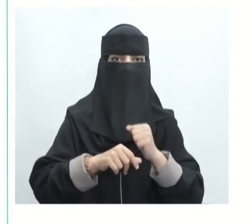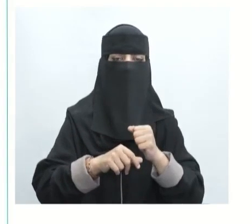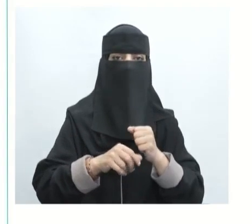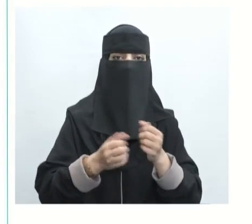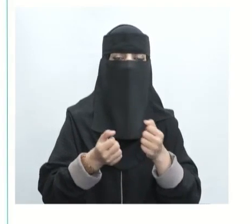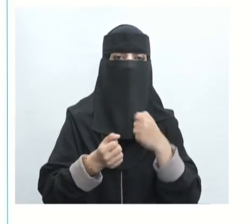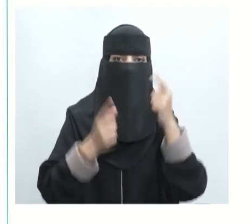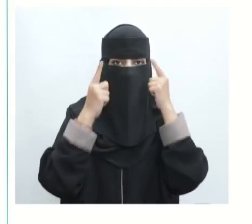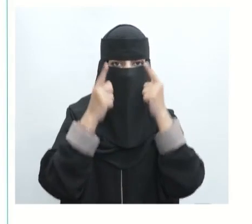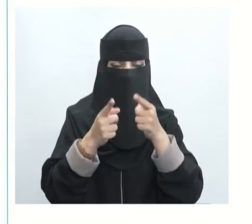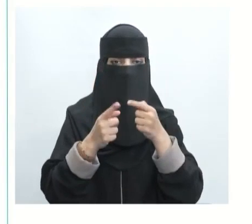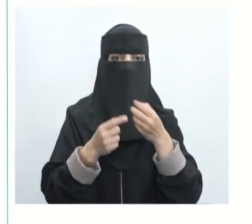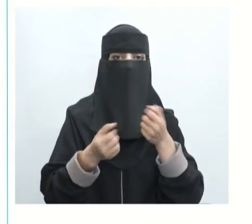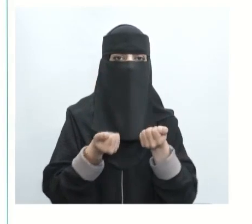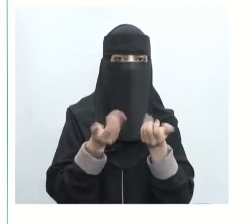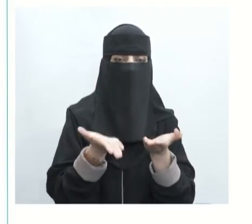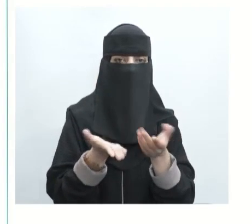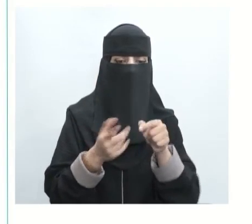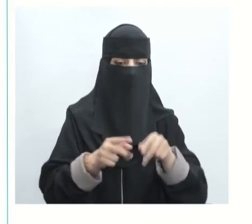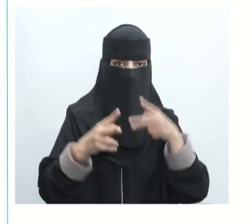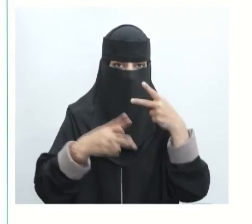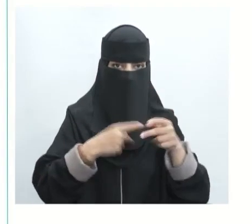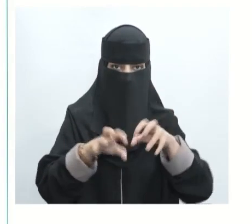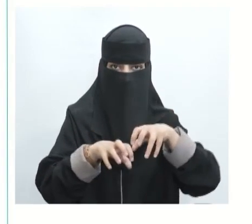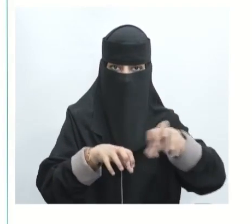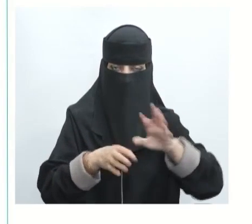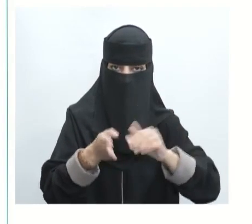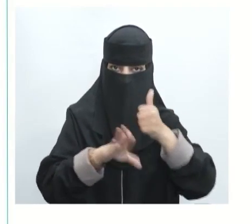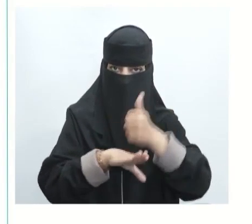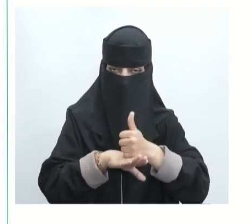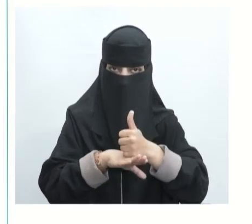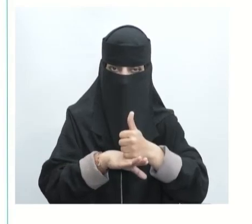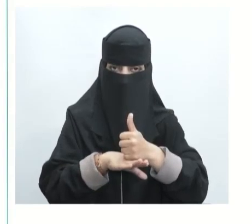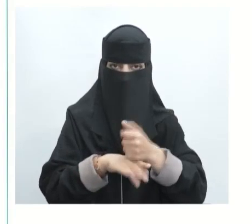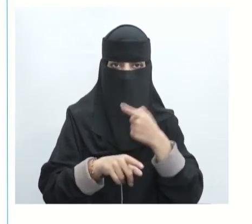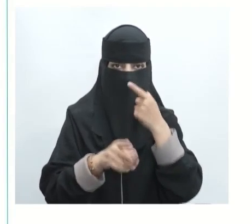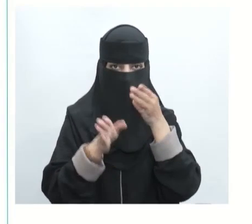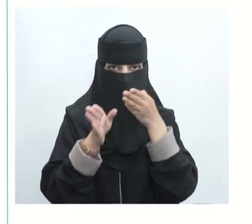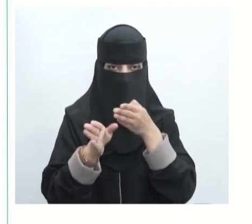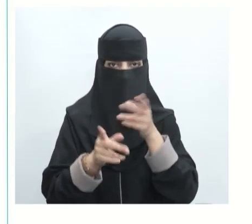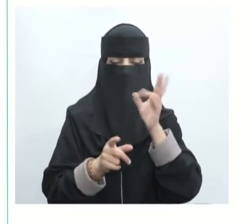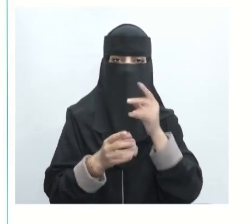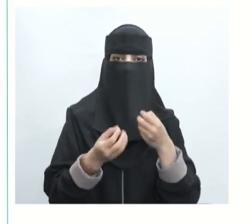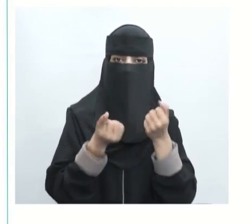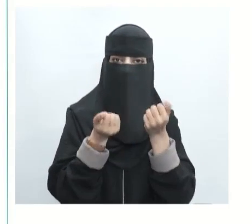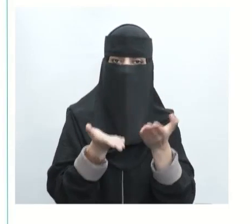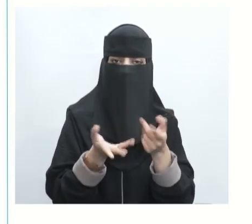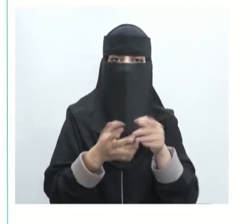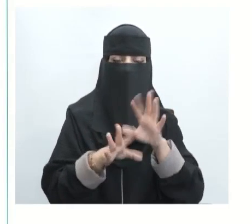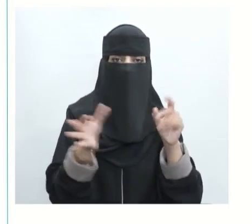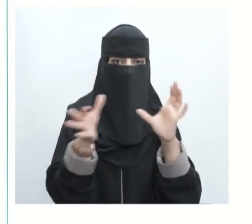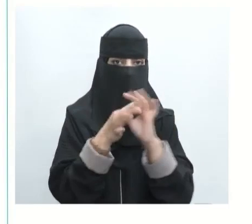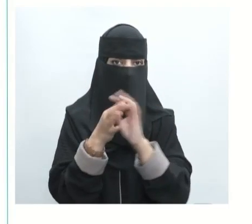وعطاء. دائما ما دمنا في هذه الوحدة، وحدة الوطن ولاء وعطاء، نقول لك كل ما تتعلمه